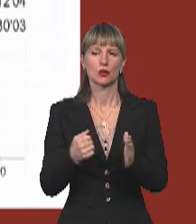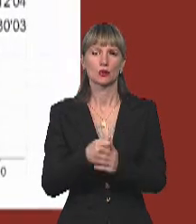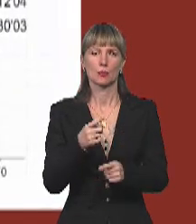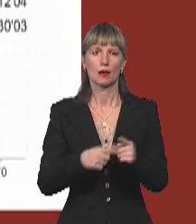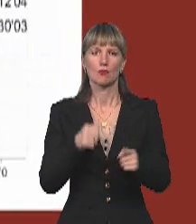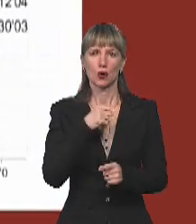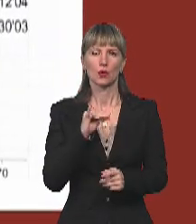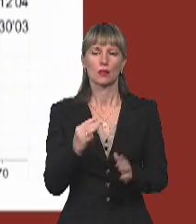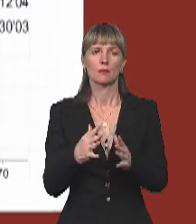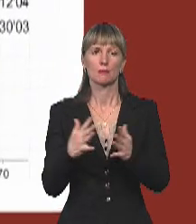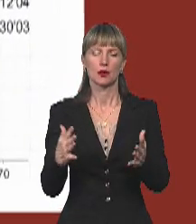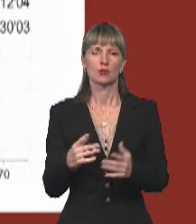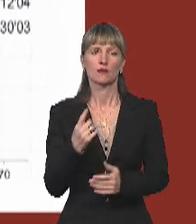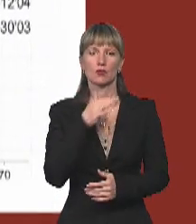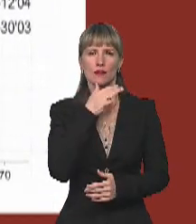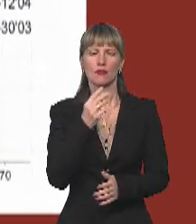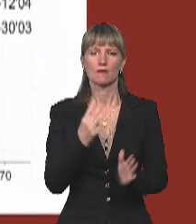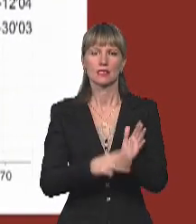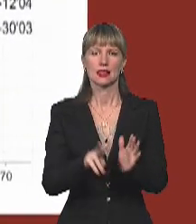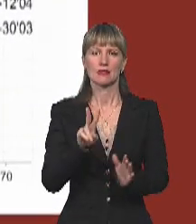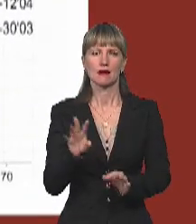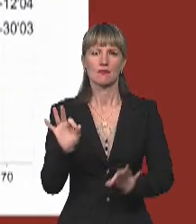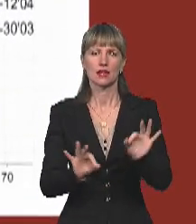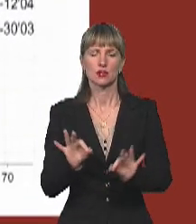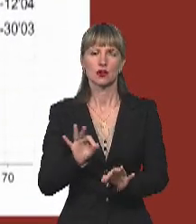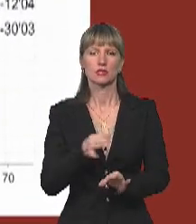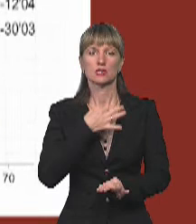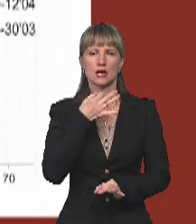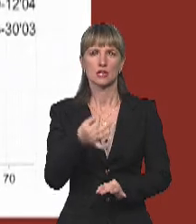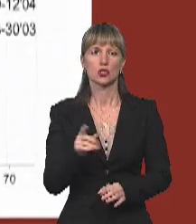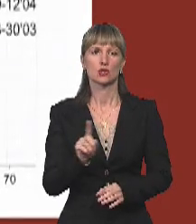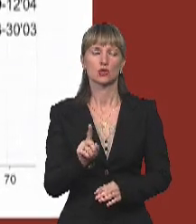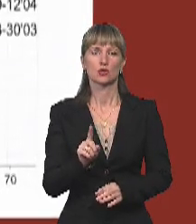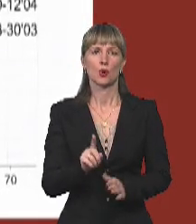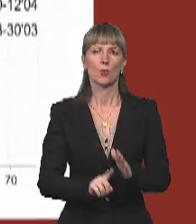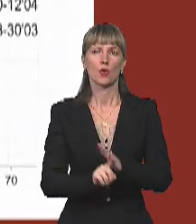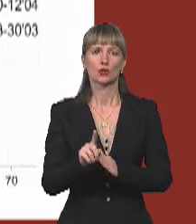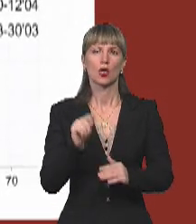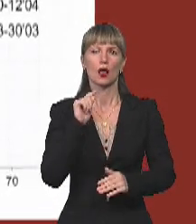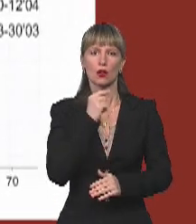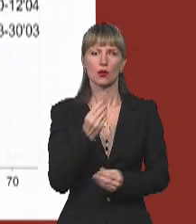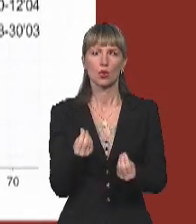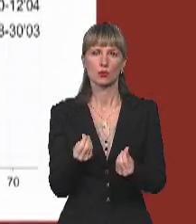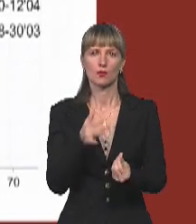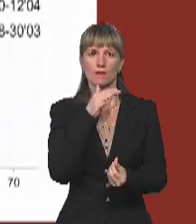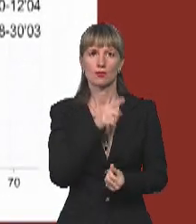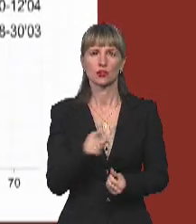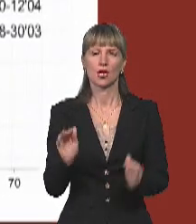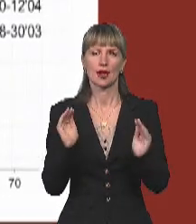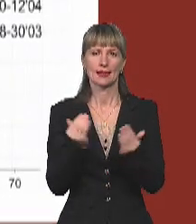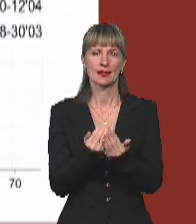і більше. Водночас 82% заявили, що почали економити кошти під час